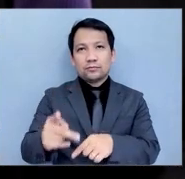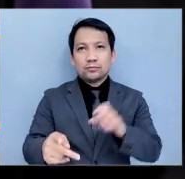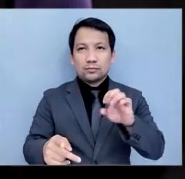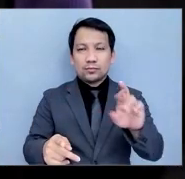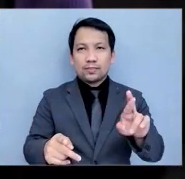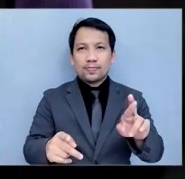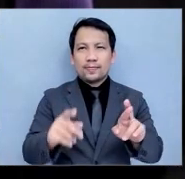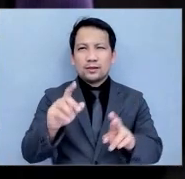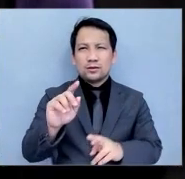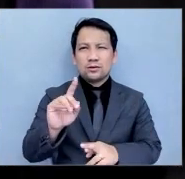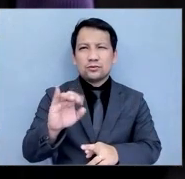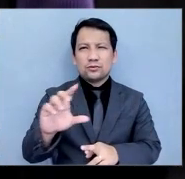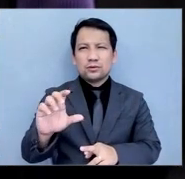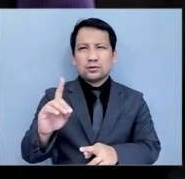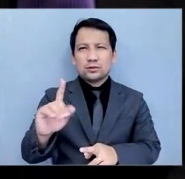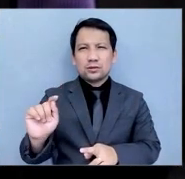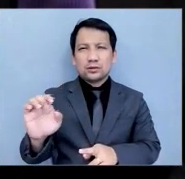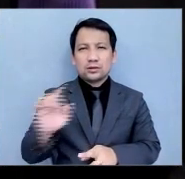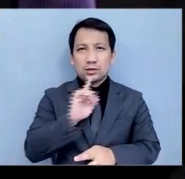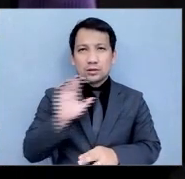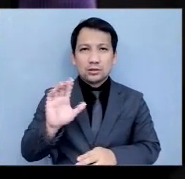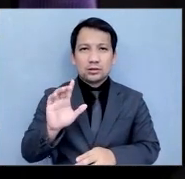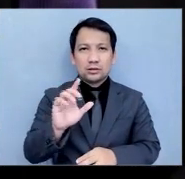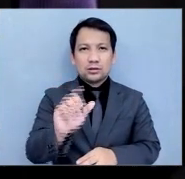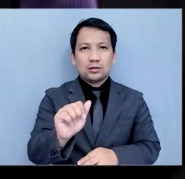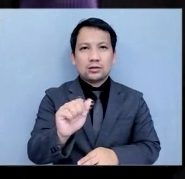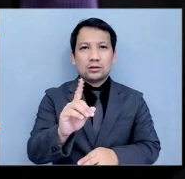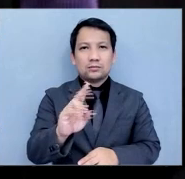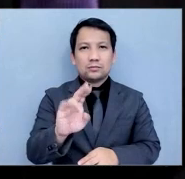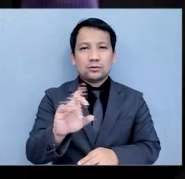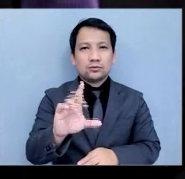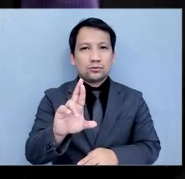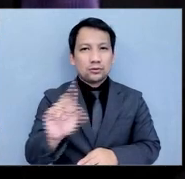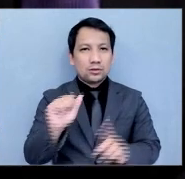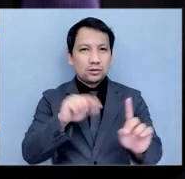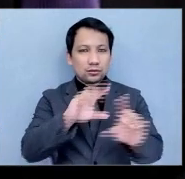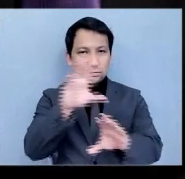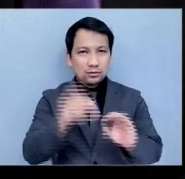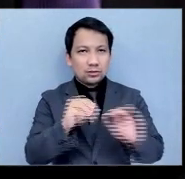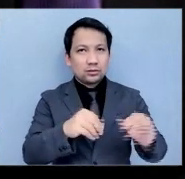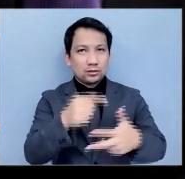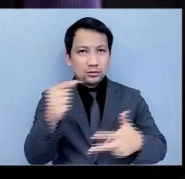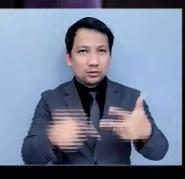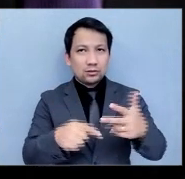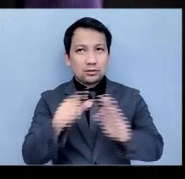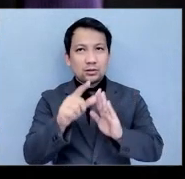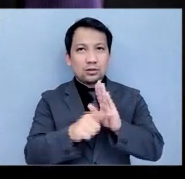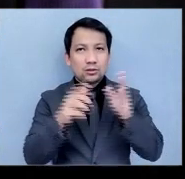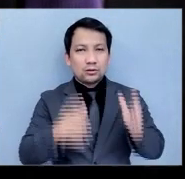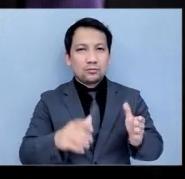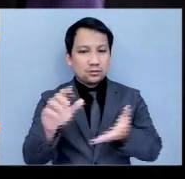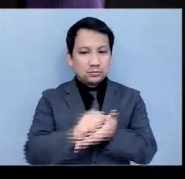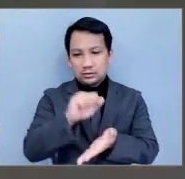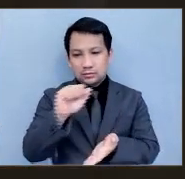Theo Duarte. Dahil sa sinumpaang salaysay ni Advincula, sinampahan ang kasong inciting to sedition ang tatlong abogado. Ibinasura